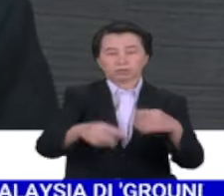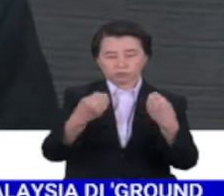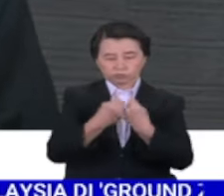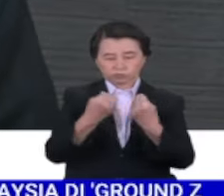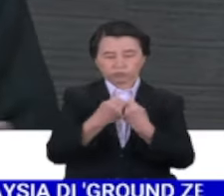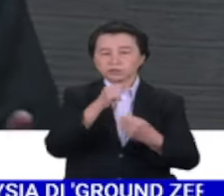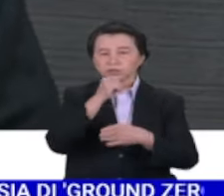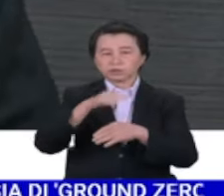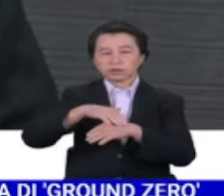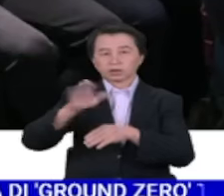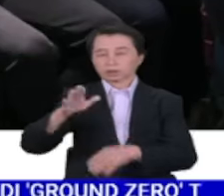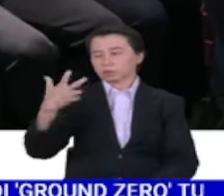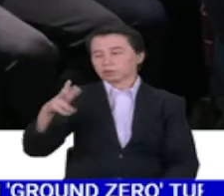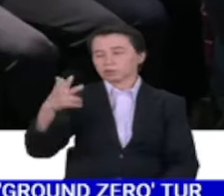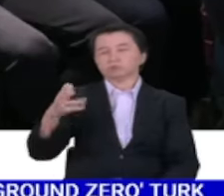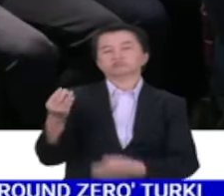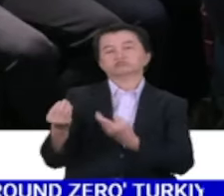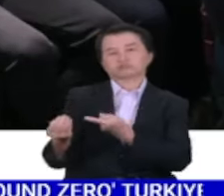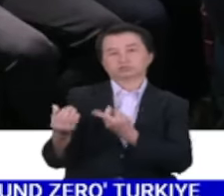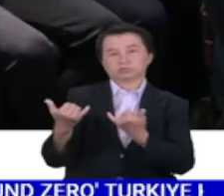kini tidak lebih 13